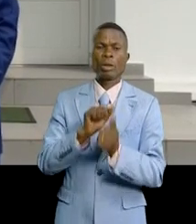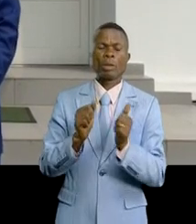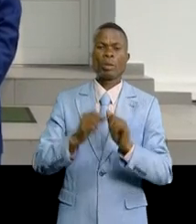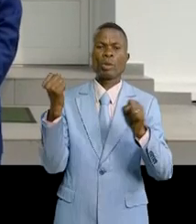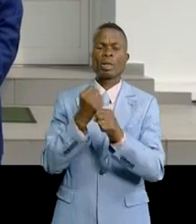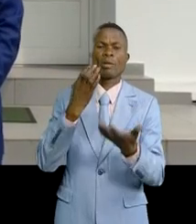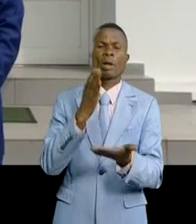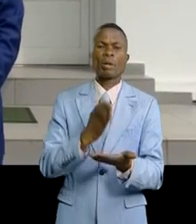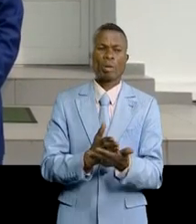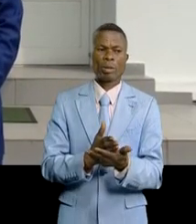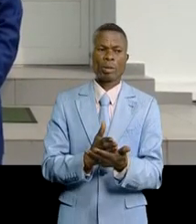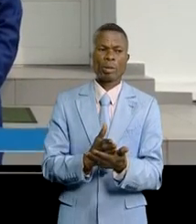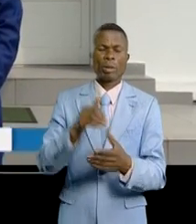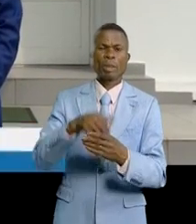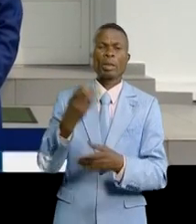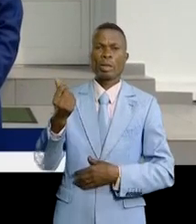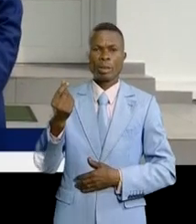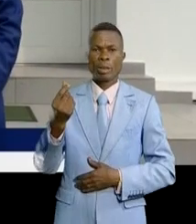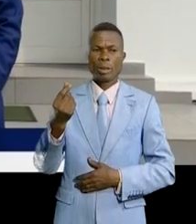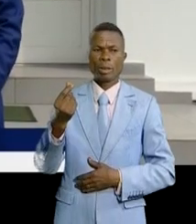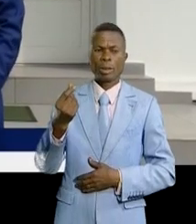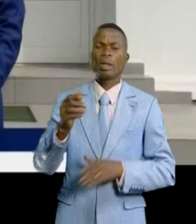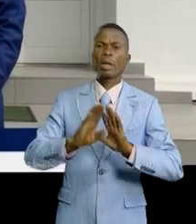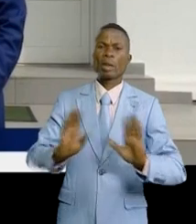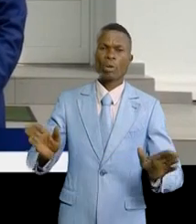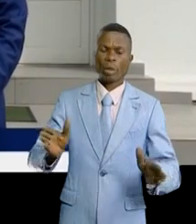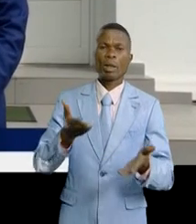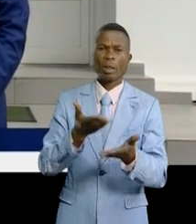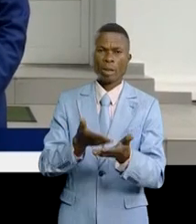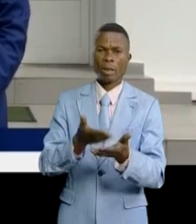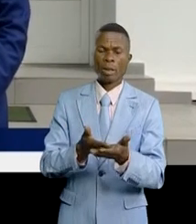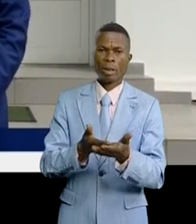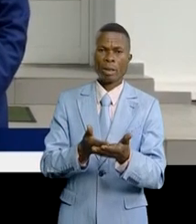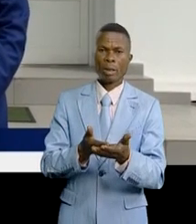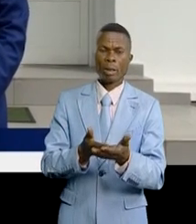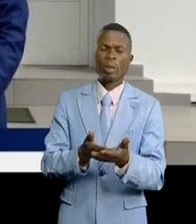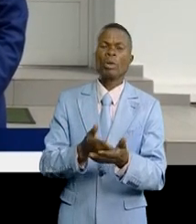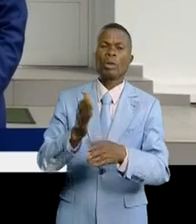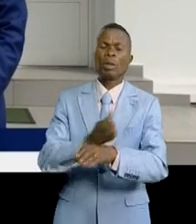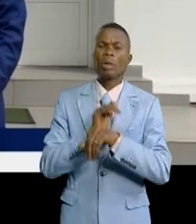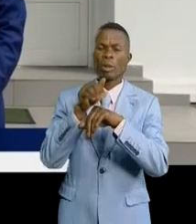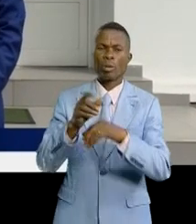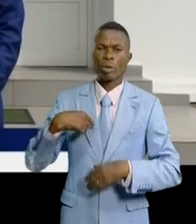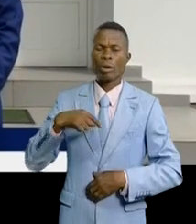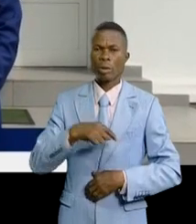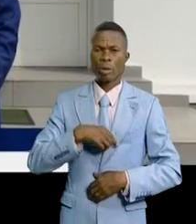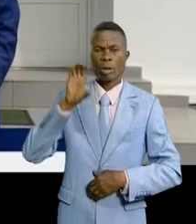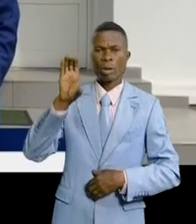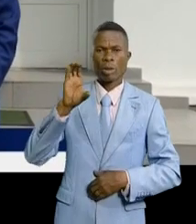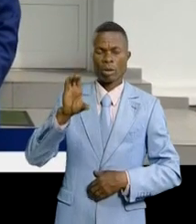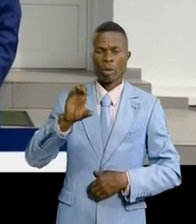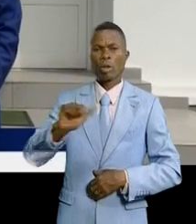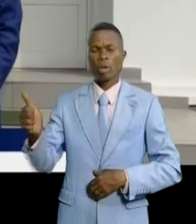à travers des financements adaptés. Ceci en plus des interventions de la Banque dans le domaine